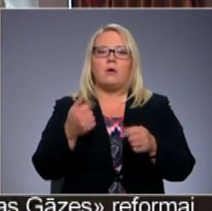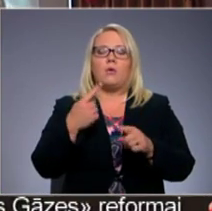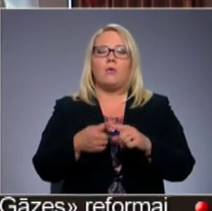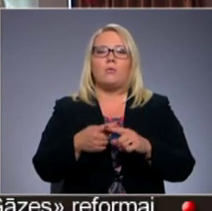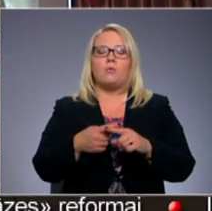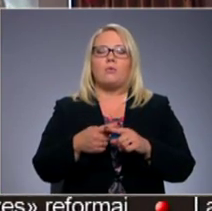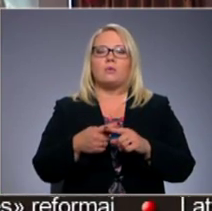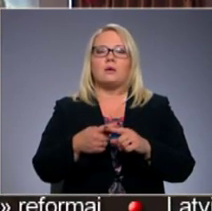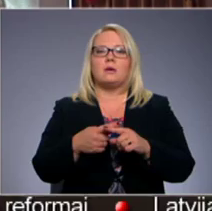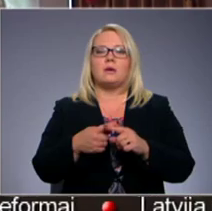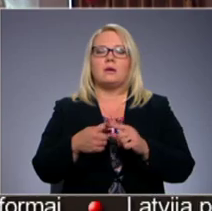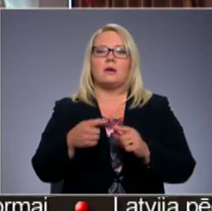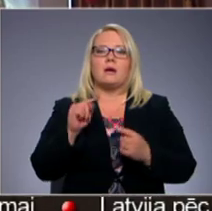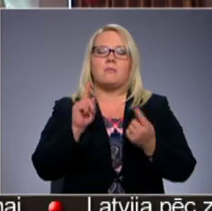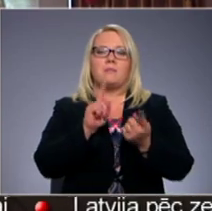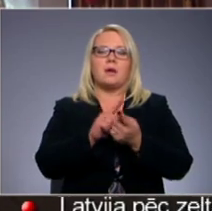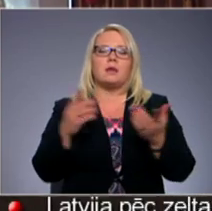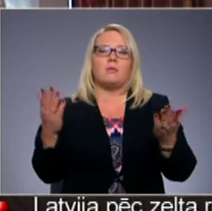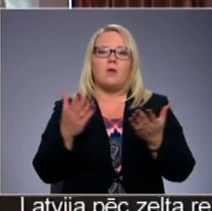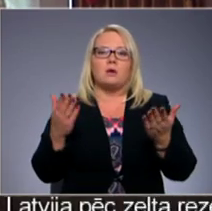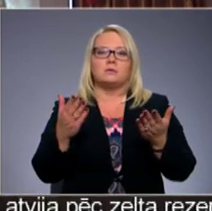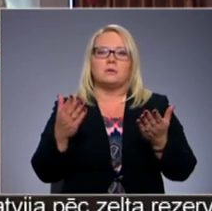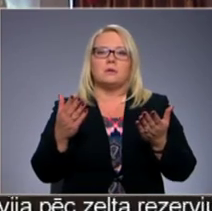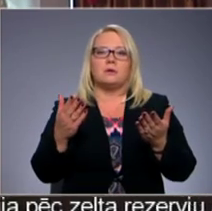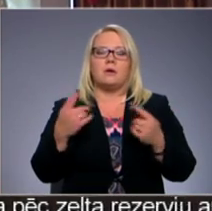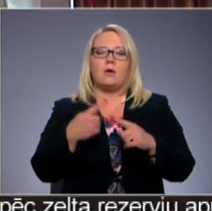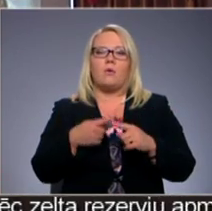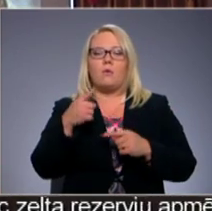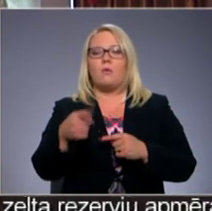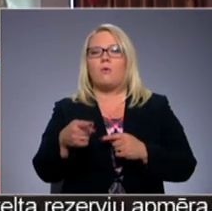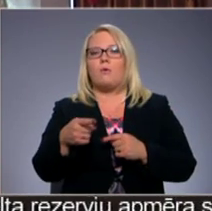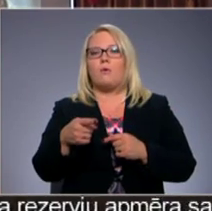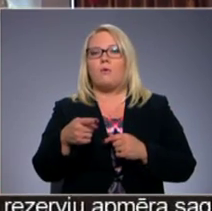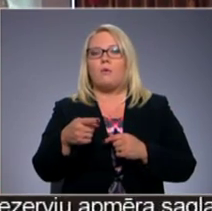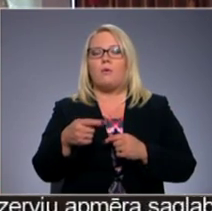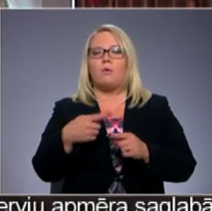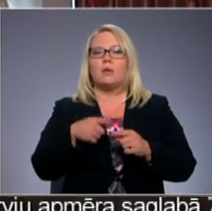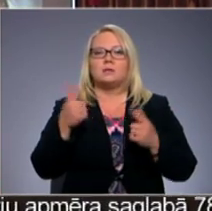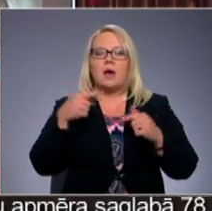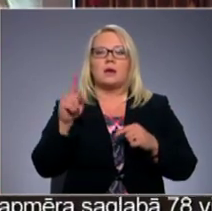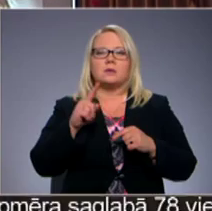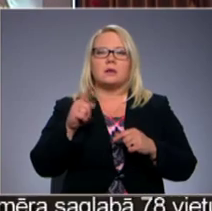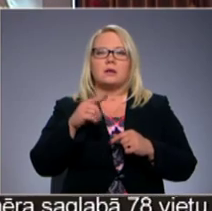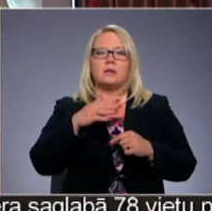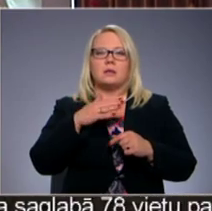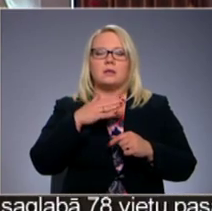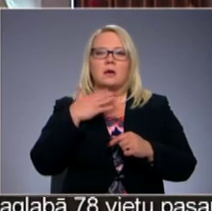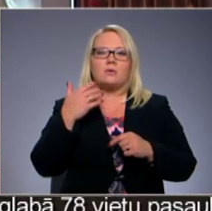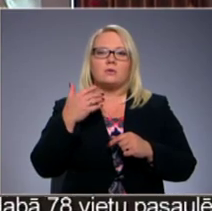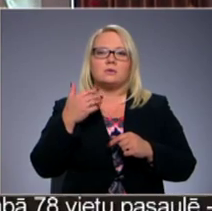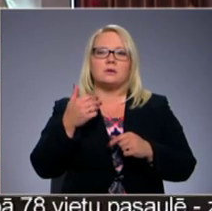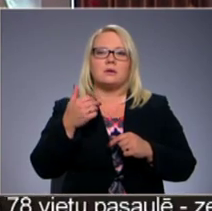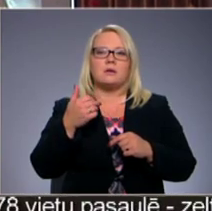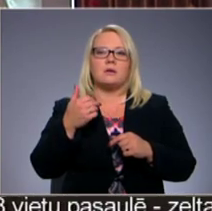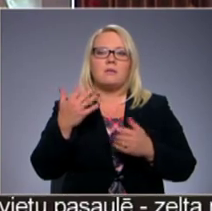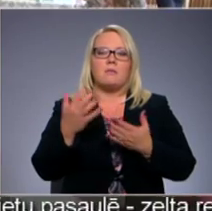naudas, izteiksim, pretīm kaut kas, izteiksim, smaids, prieks, sajūs, un tas būs dažreiz daudz lielākas vērtības, ko